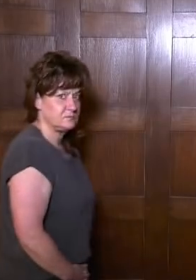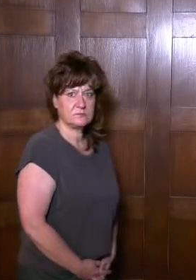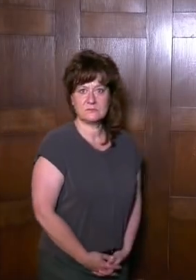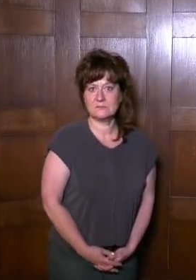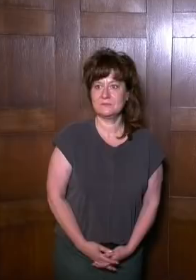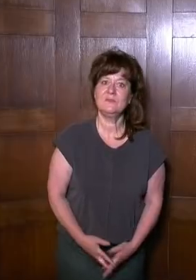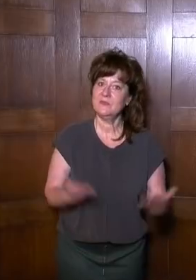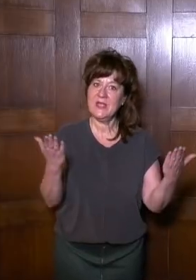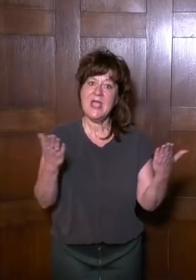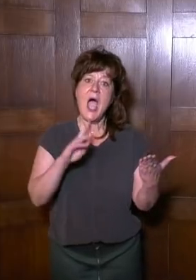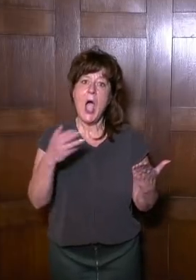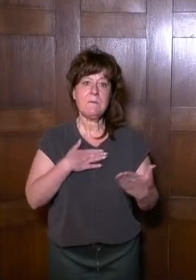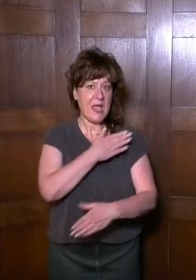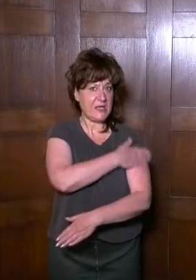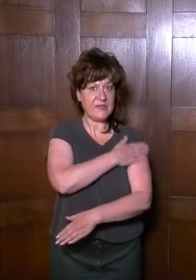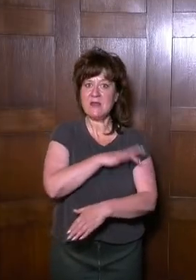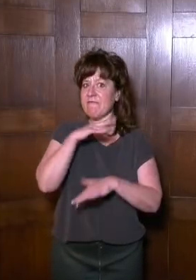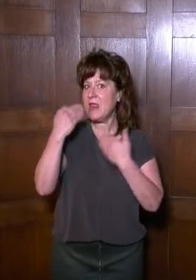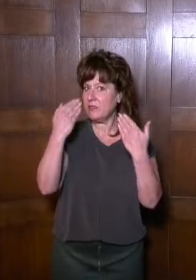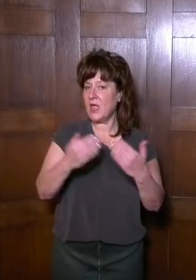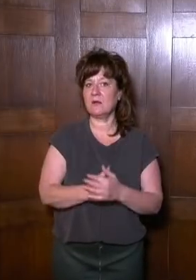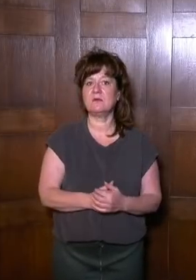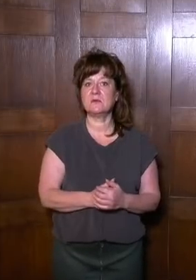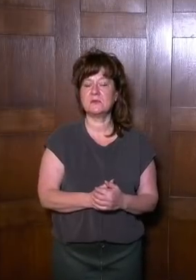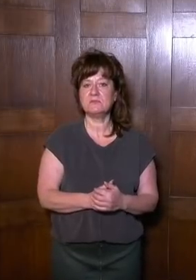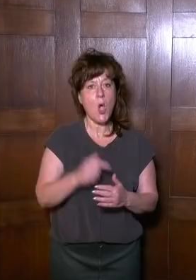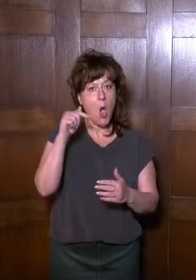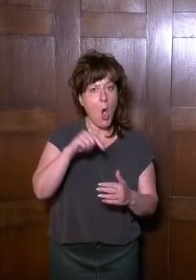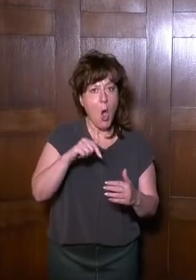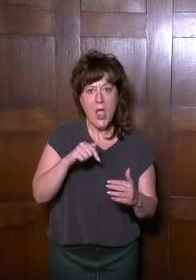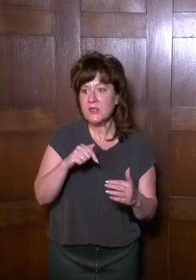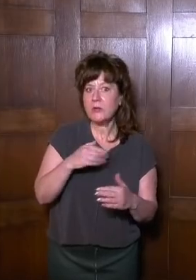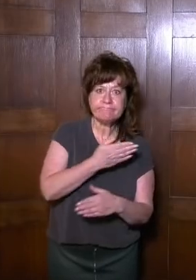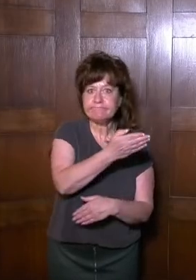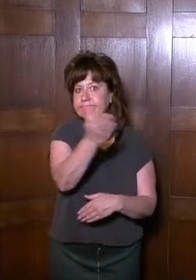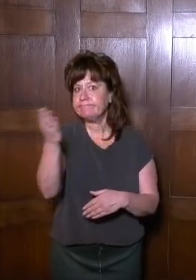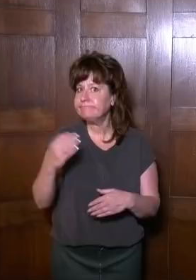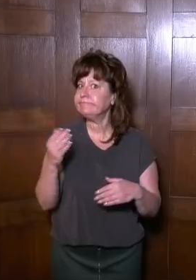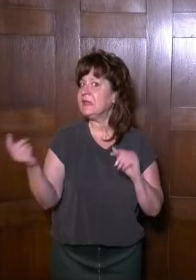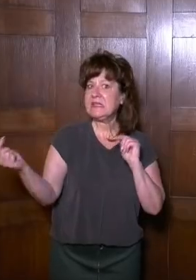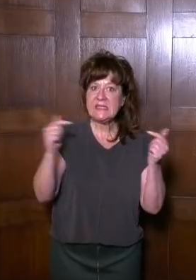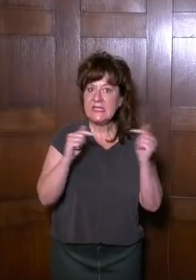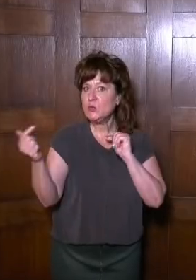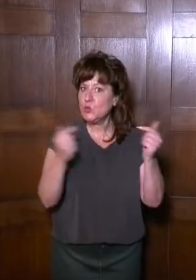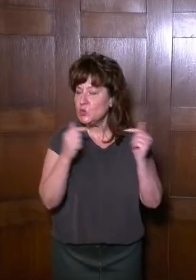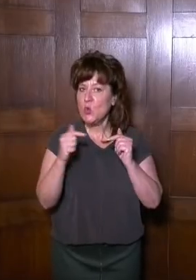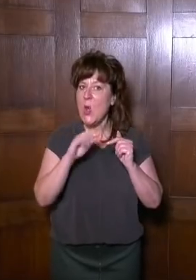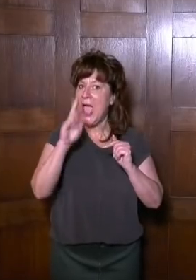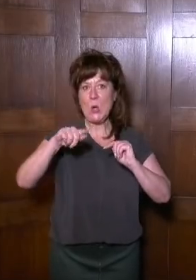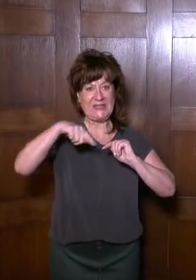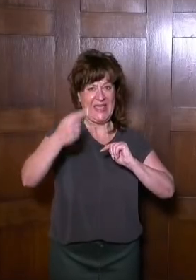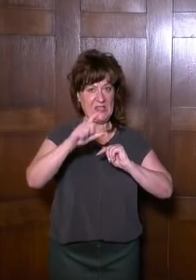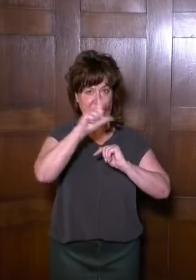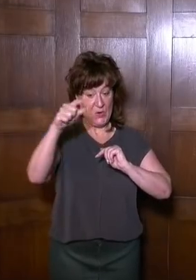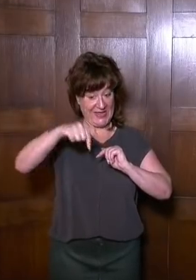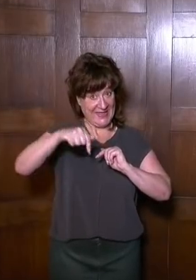Ja, auch von meiner Seite vielen Dank. Es war, glaube ich, nochmal eindrücklich für uns alle hier und auch für die Diskussion, die wir ja nächste Woche hier wieder in diesem Raum